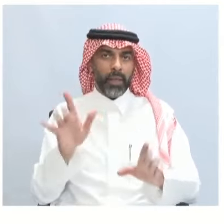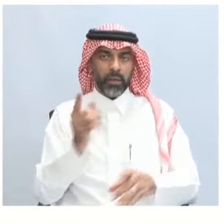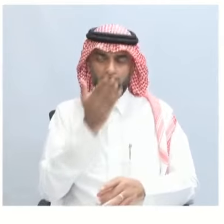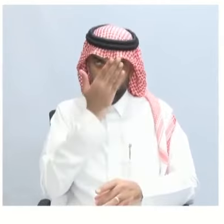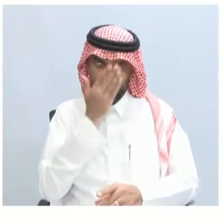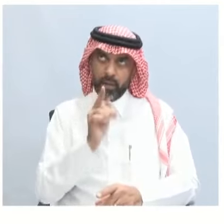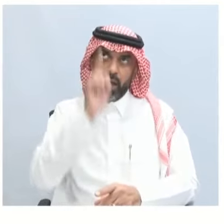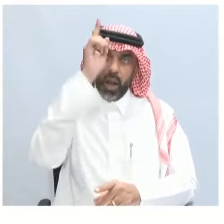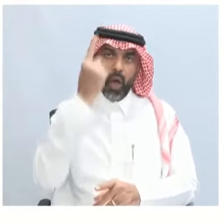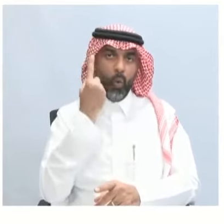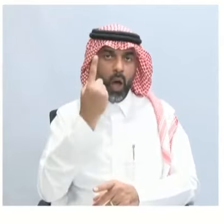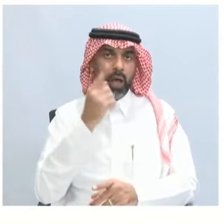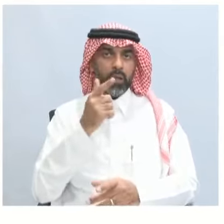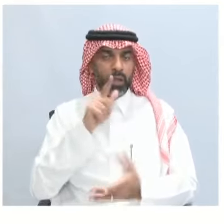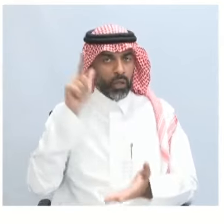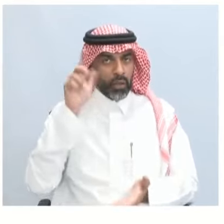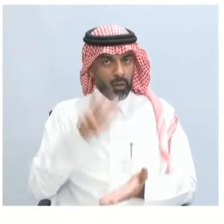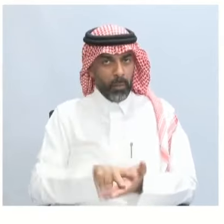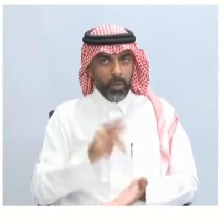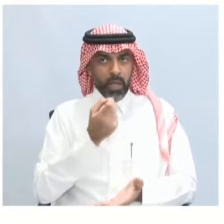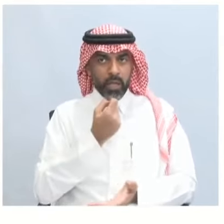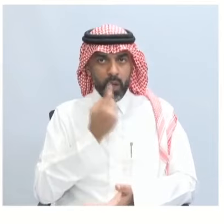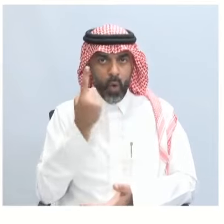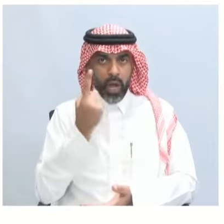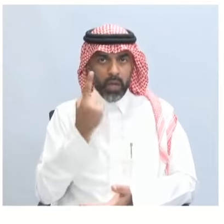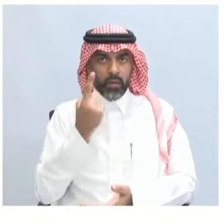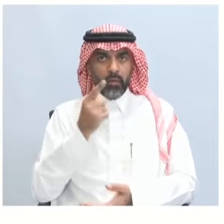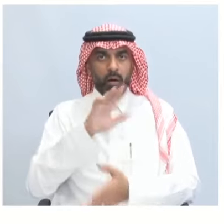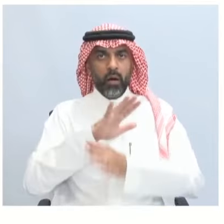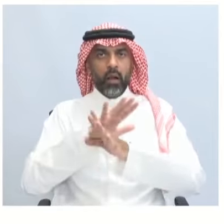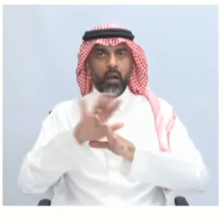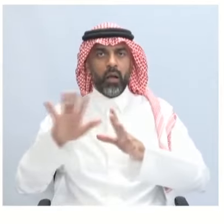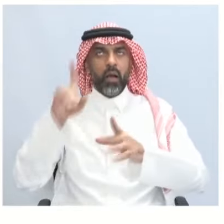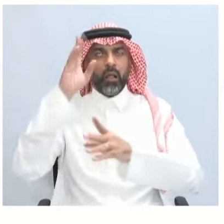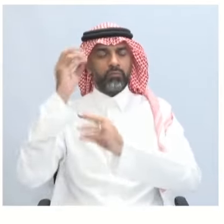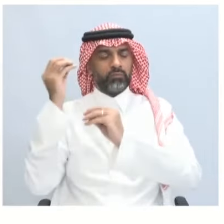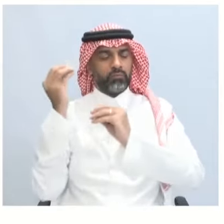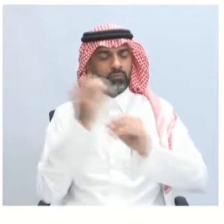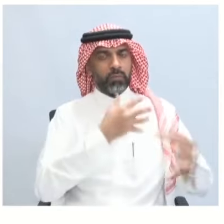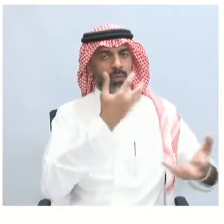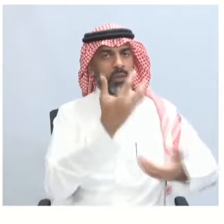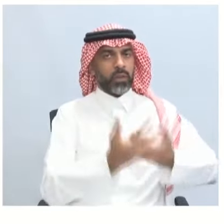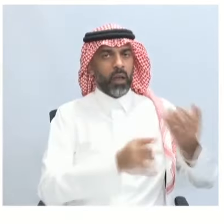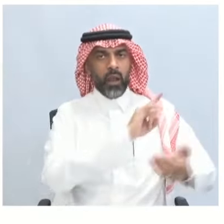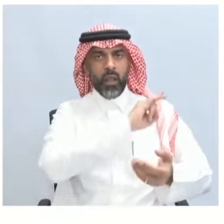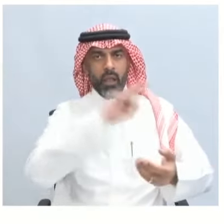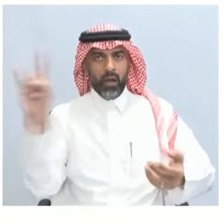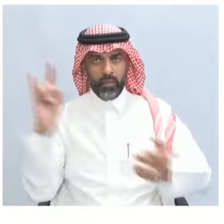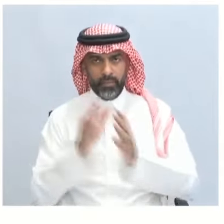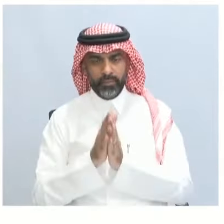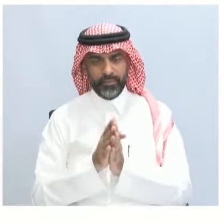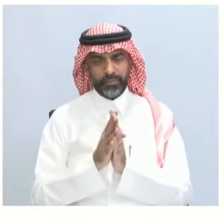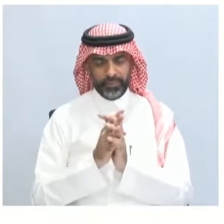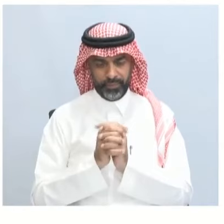دنياه لهذا نستبشر ونفرح و نفخر بان نحقق